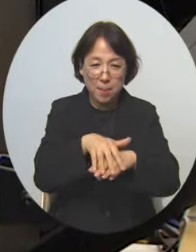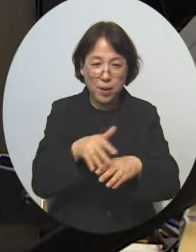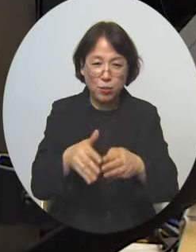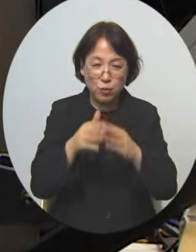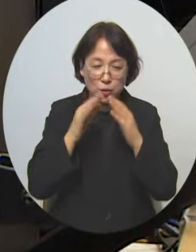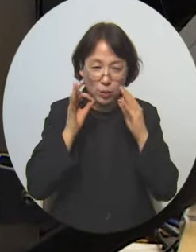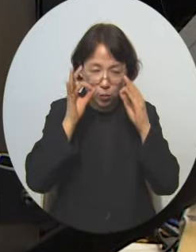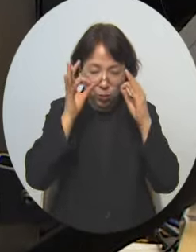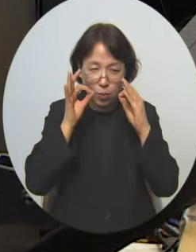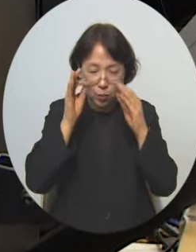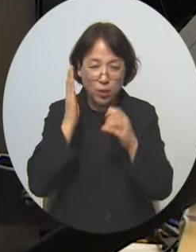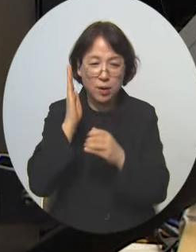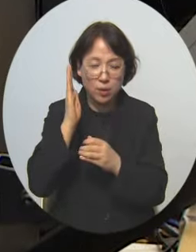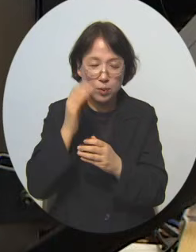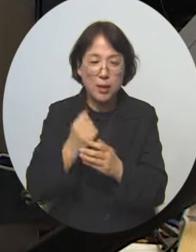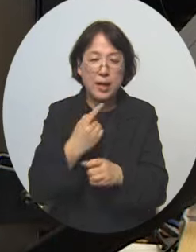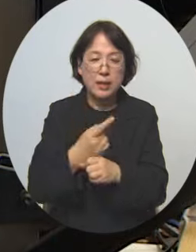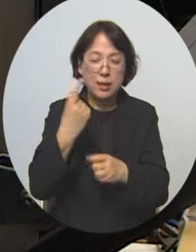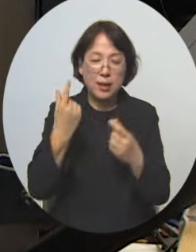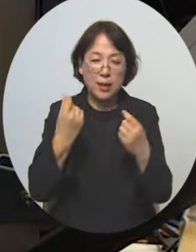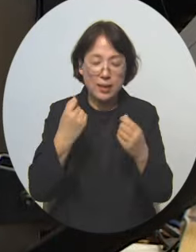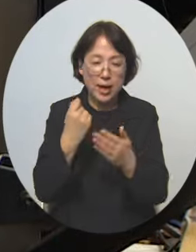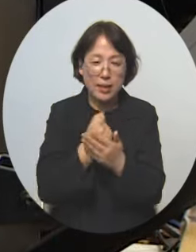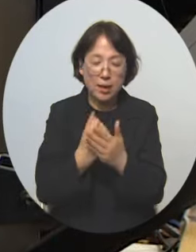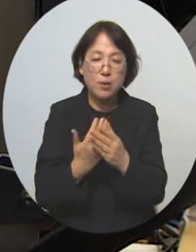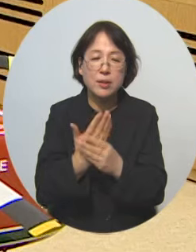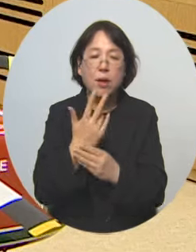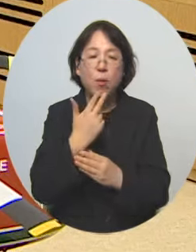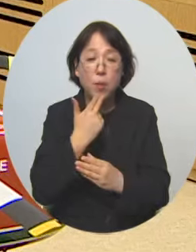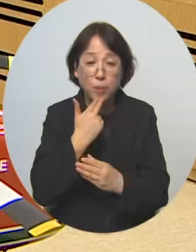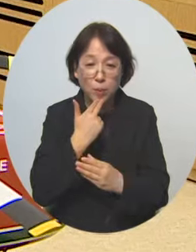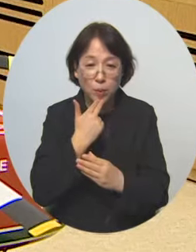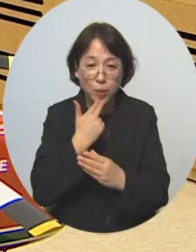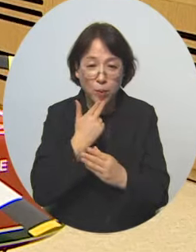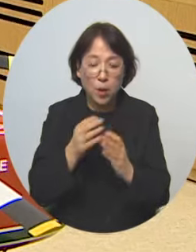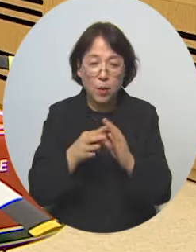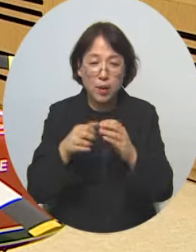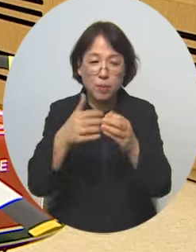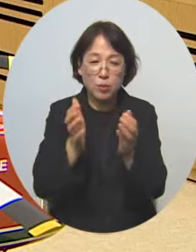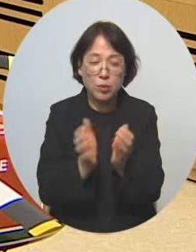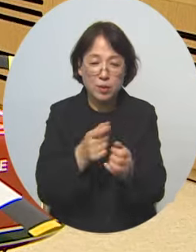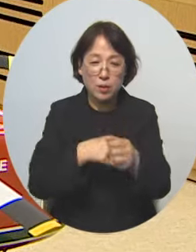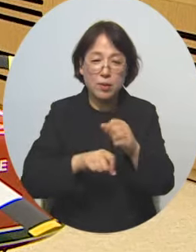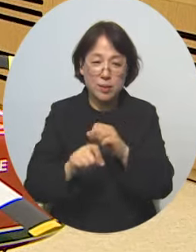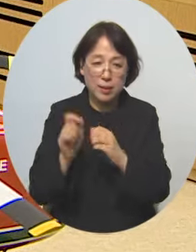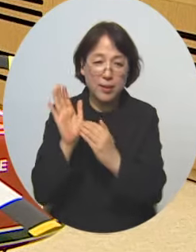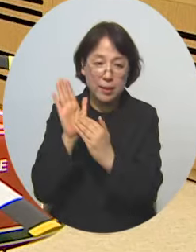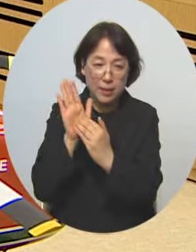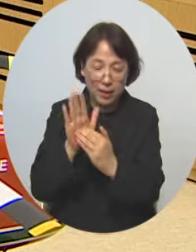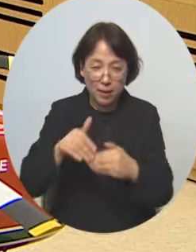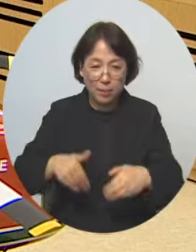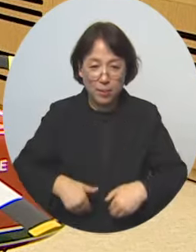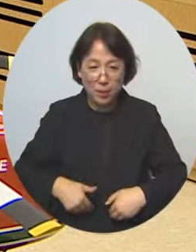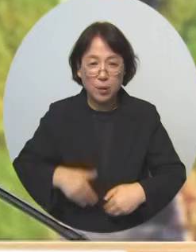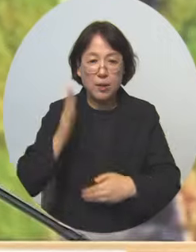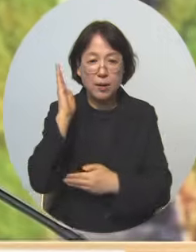또 지난해와 같은 안타까운 사고가 다시 발생하지 않도록 관계부처의 적극적인 대응이 필요하다고